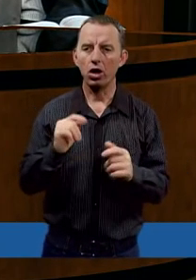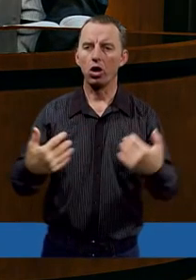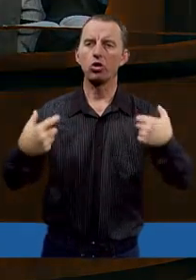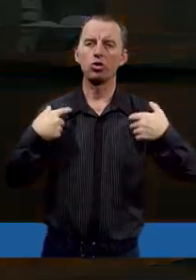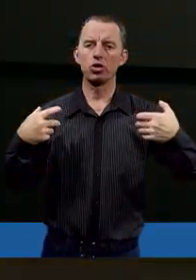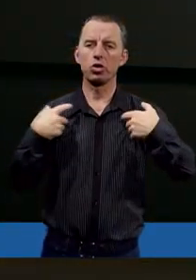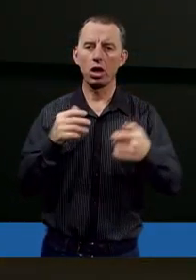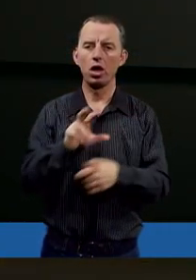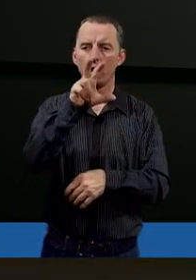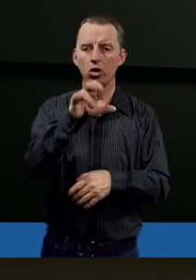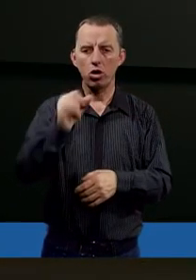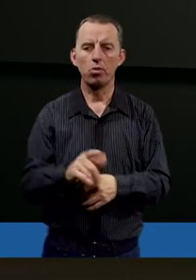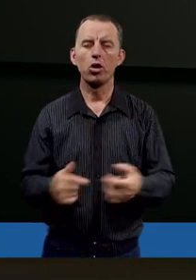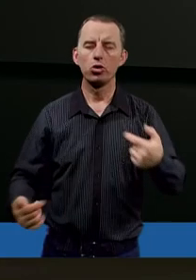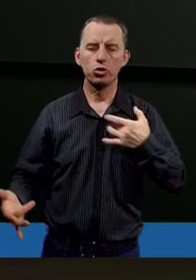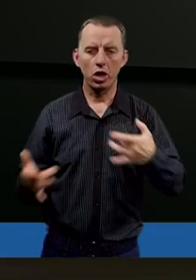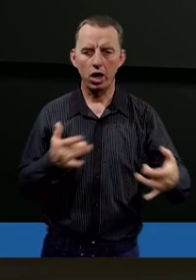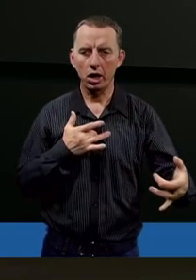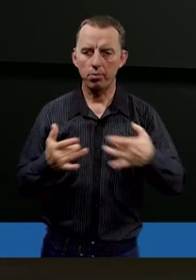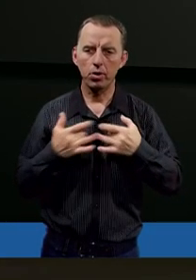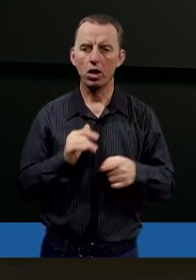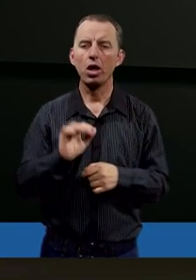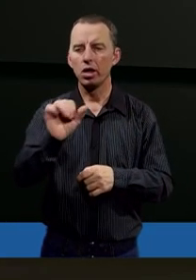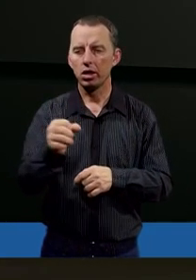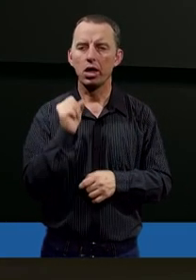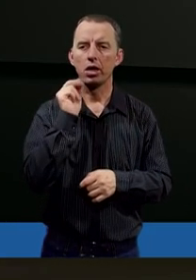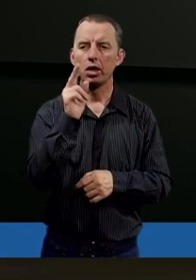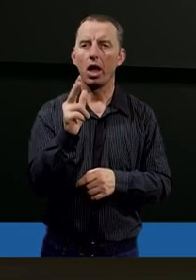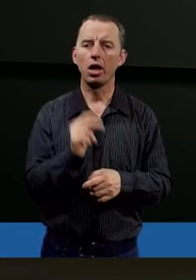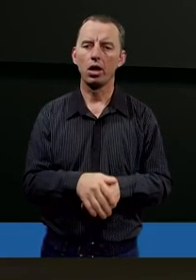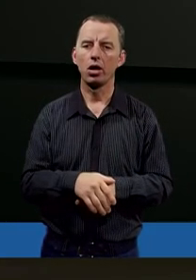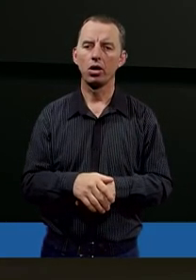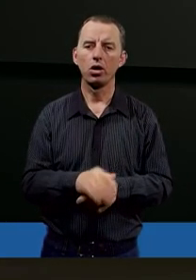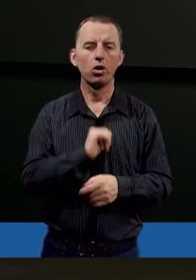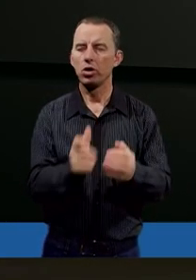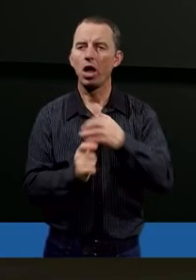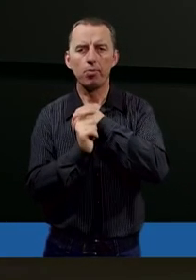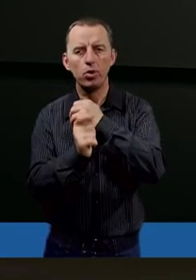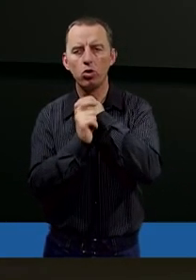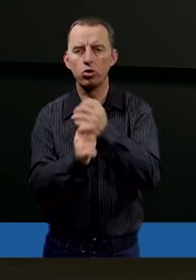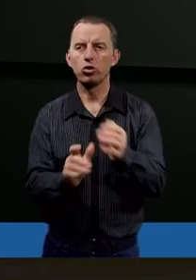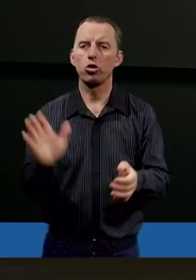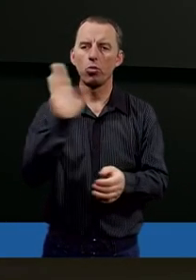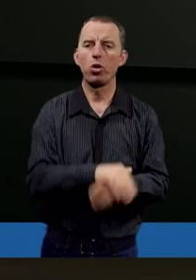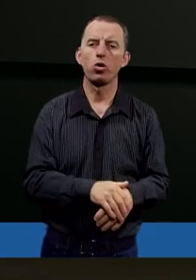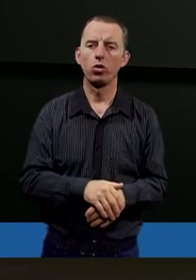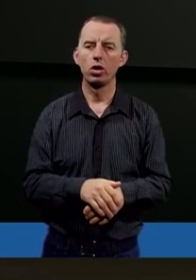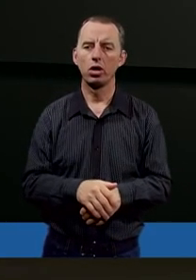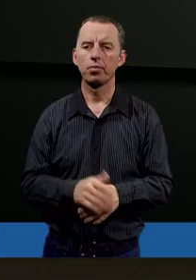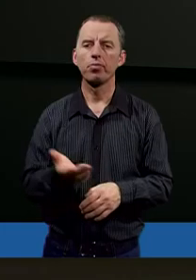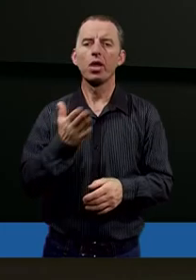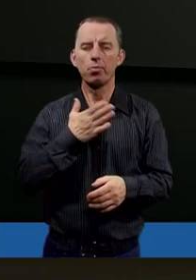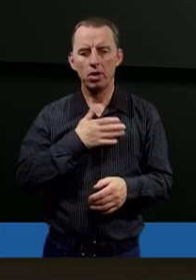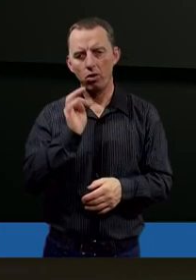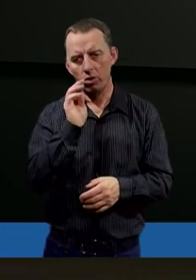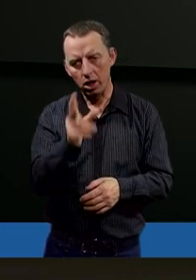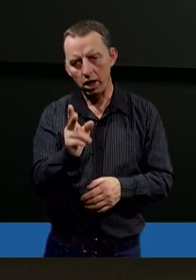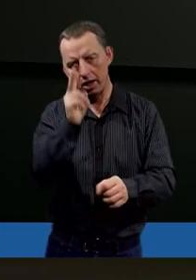życia. Hiob, chociaż cierpiał, to jednak nie bluźnił Bogu i miał